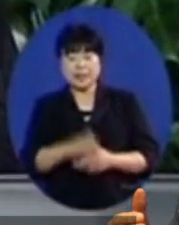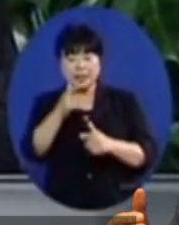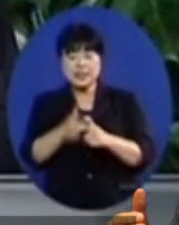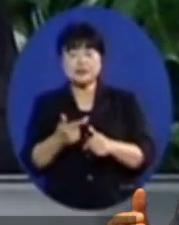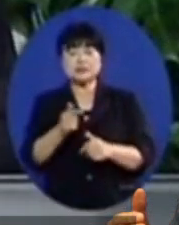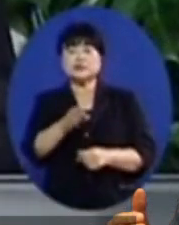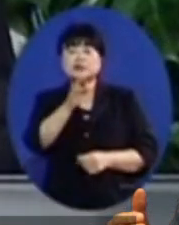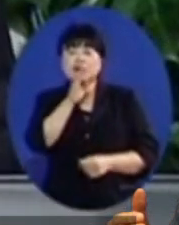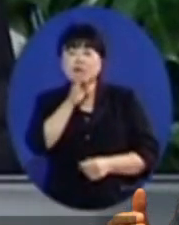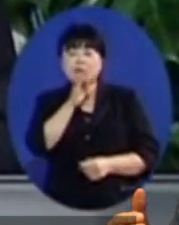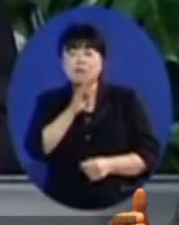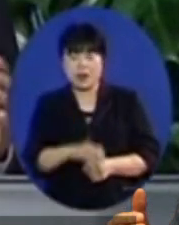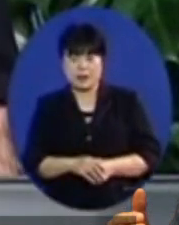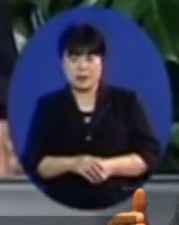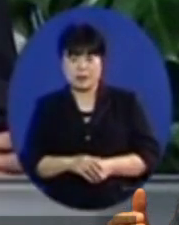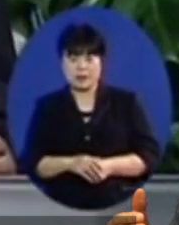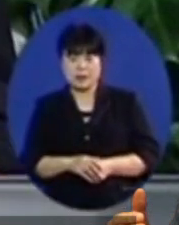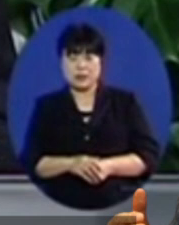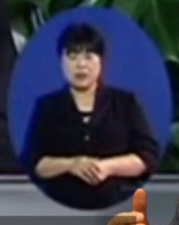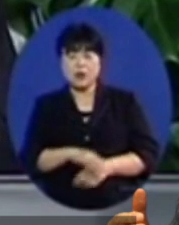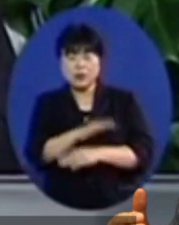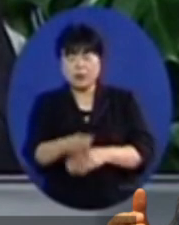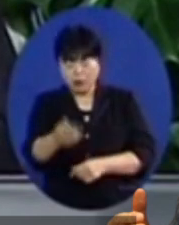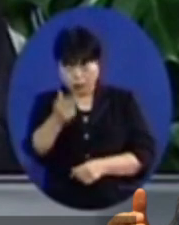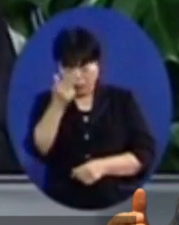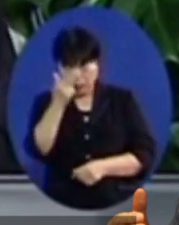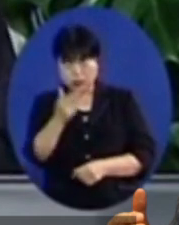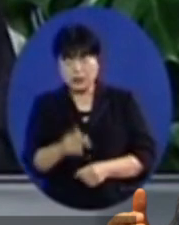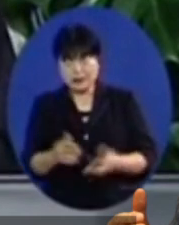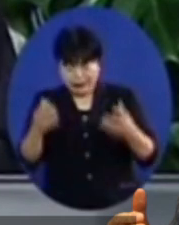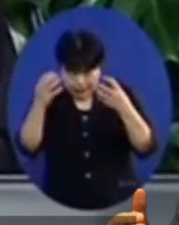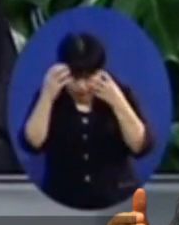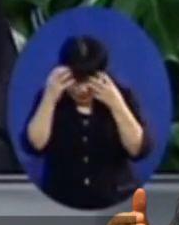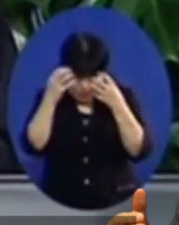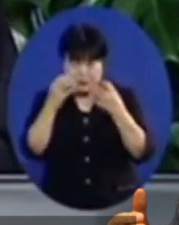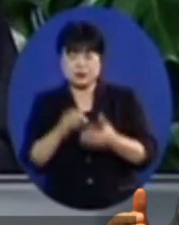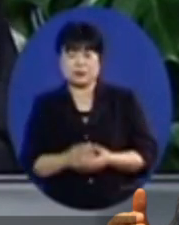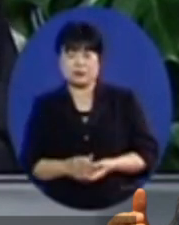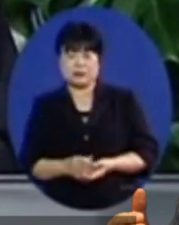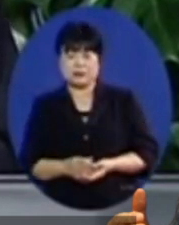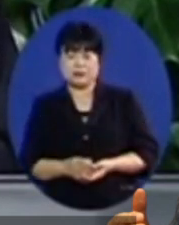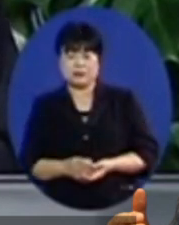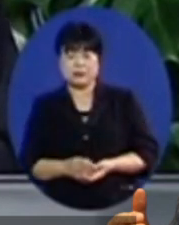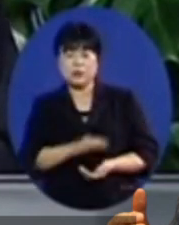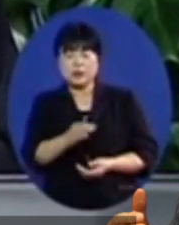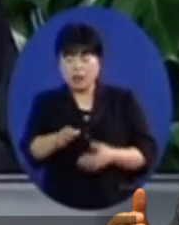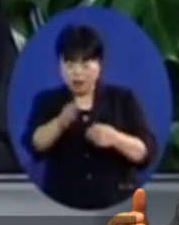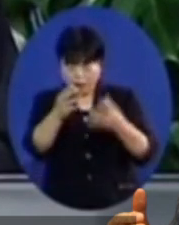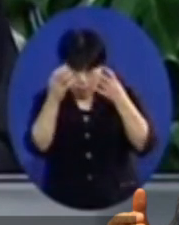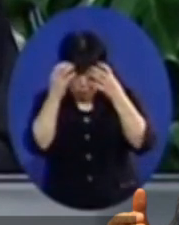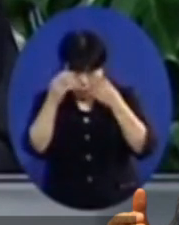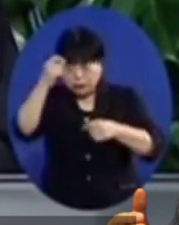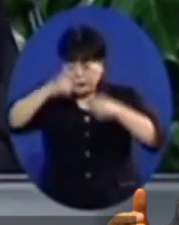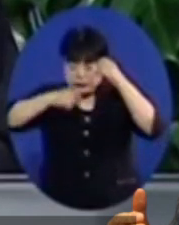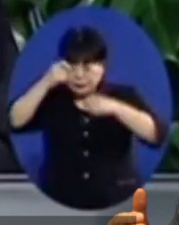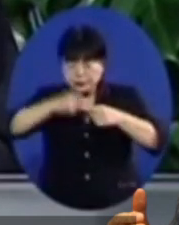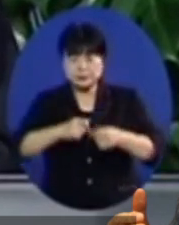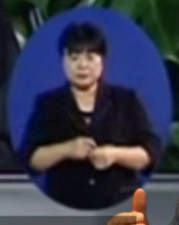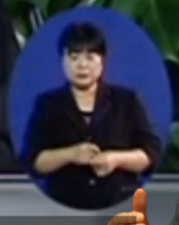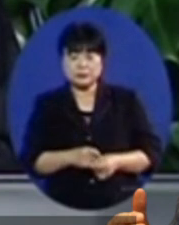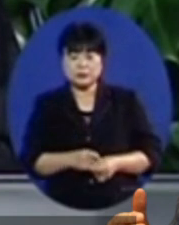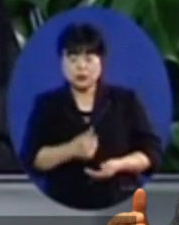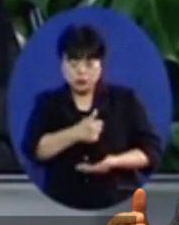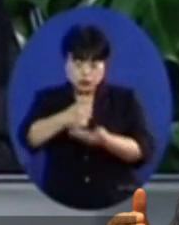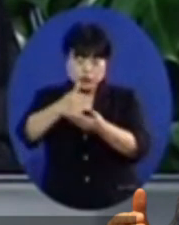예수님은 진짜로 실로 우리의 질고를 지고 우리의 슬픔을 당했습니다. 여러분의 고통과 여러분의 슬픔을